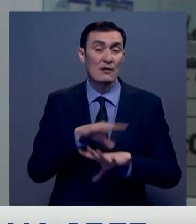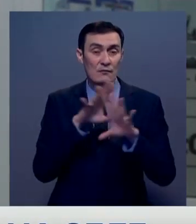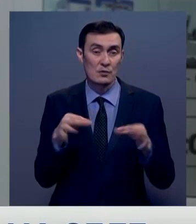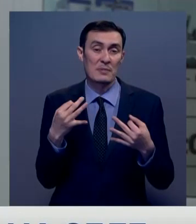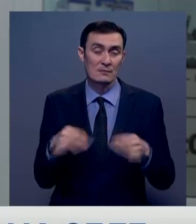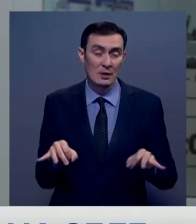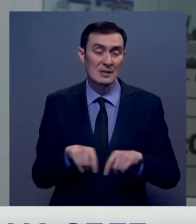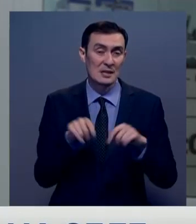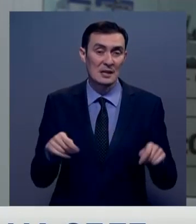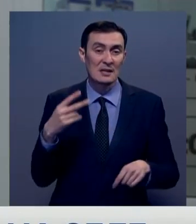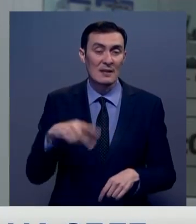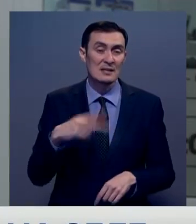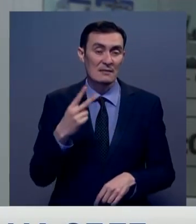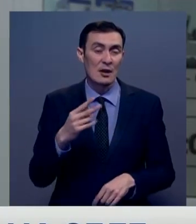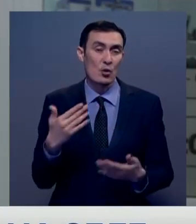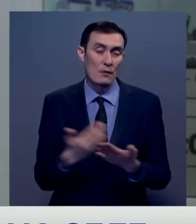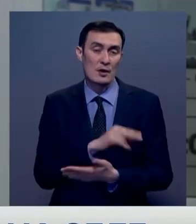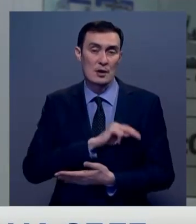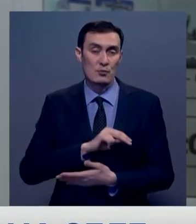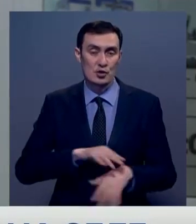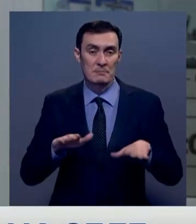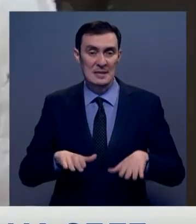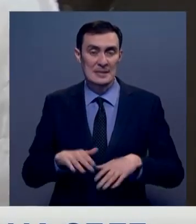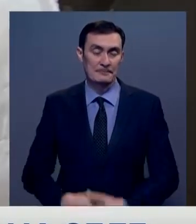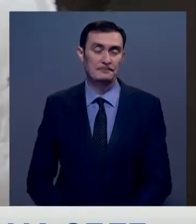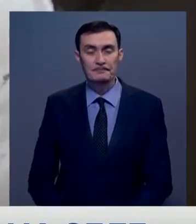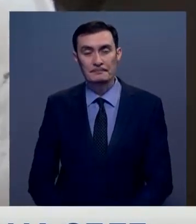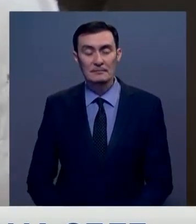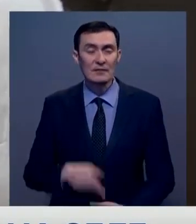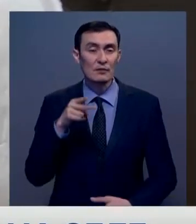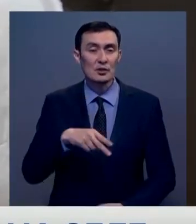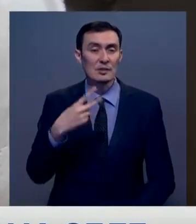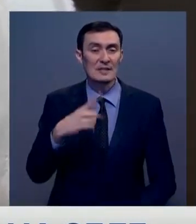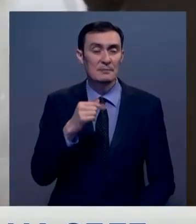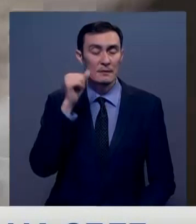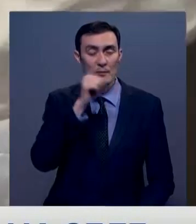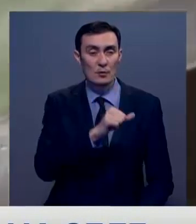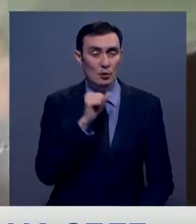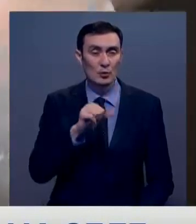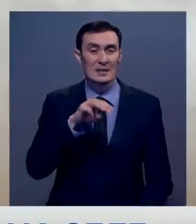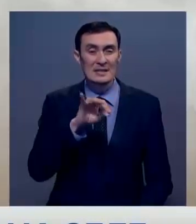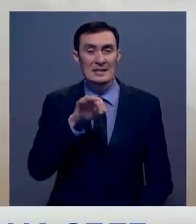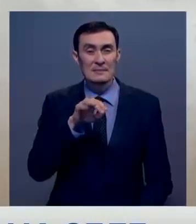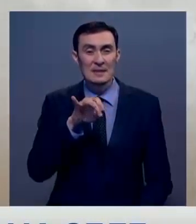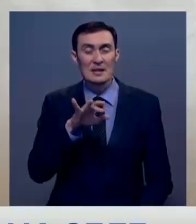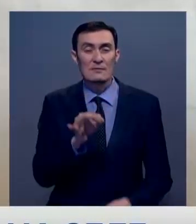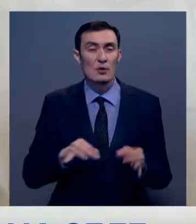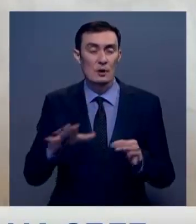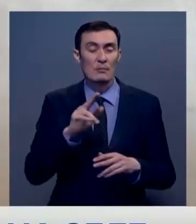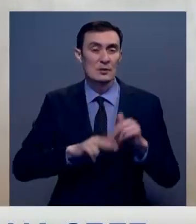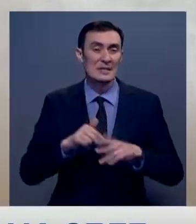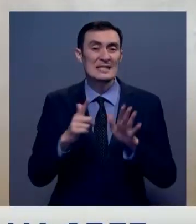позволило создать 22 новых рабочих места. В 2021 году в Тимирязевском районе планируют